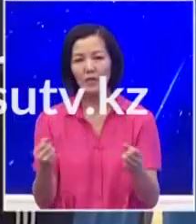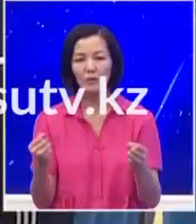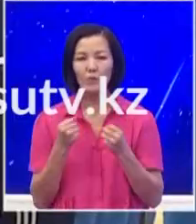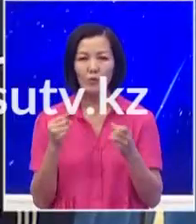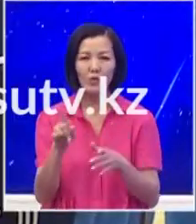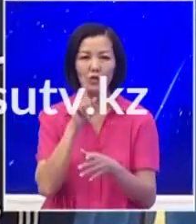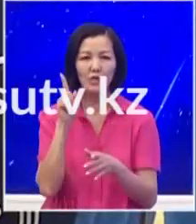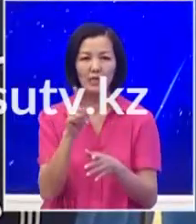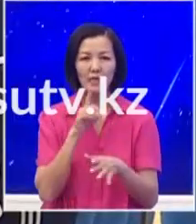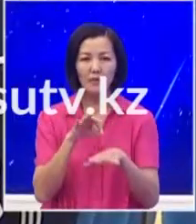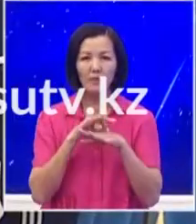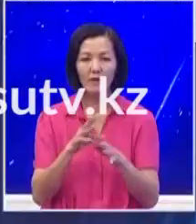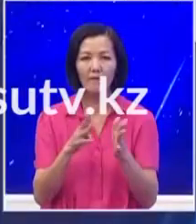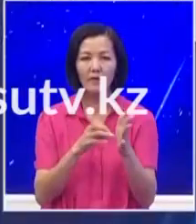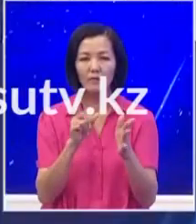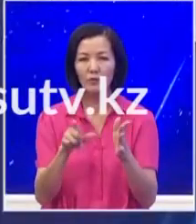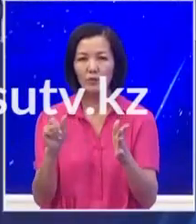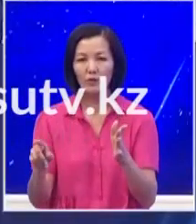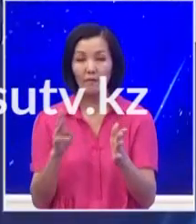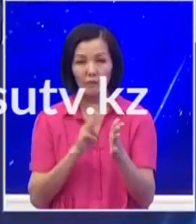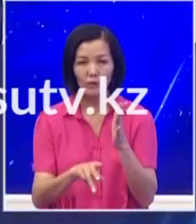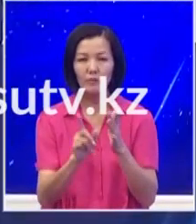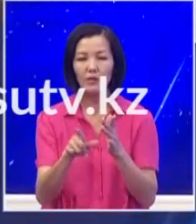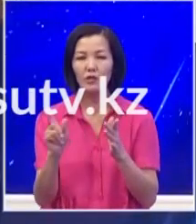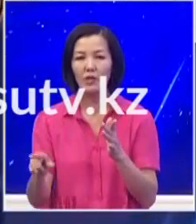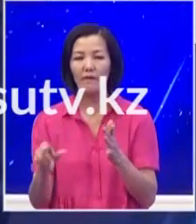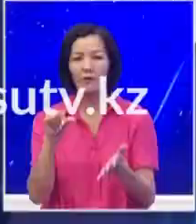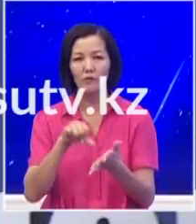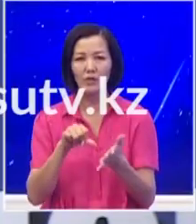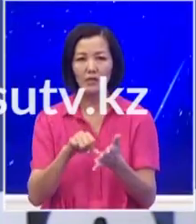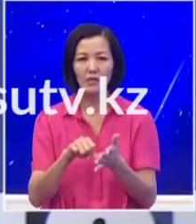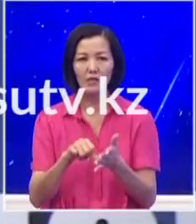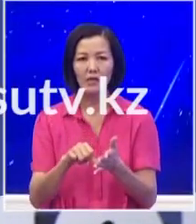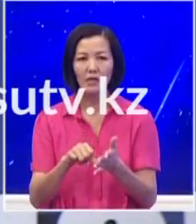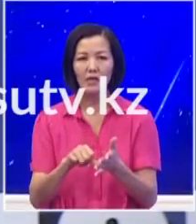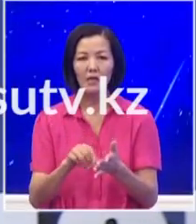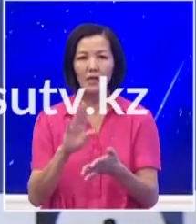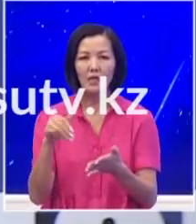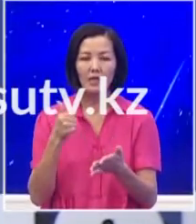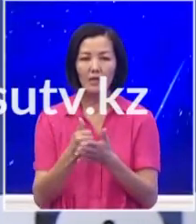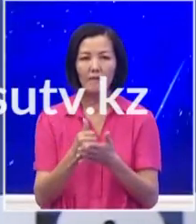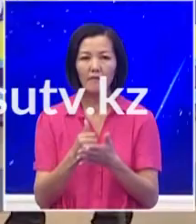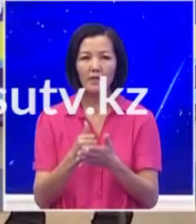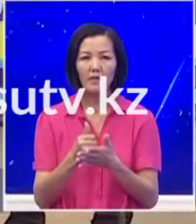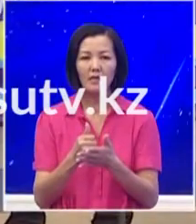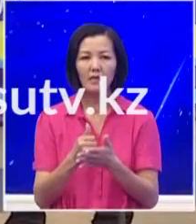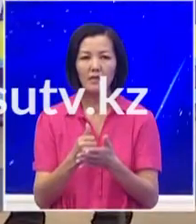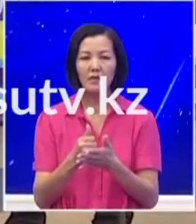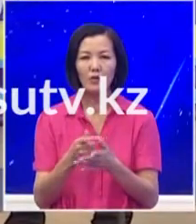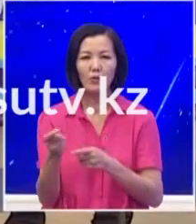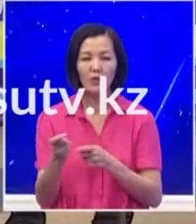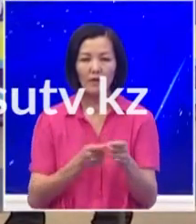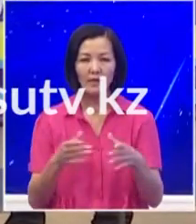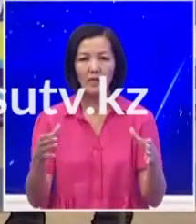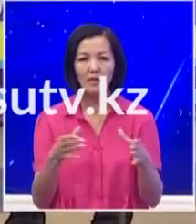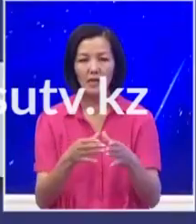«Жастар» более 800 участников оспаривали первенство по 7 зачетным дисциплинам. Главные и ведущие специалисты, руководители